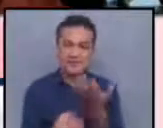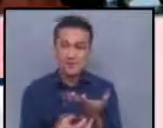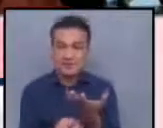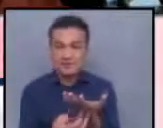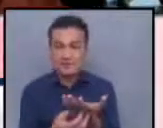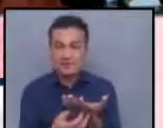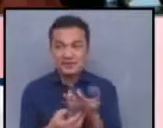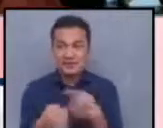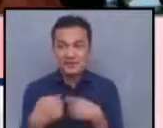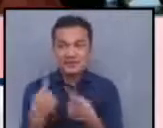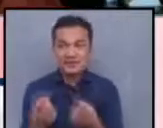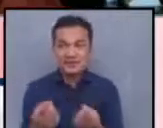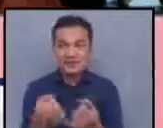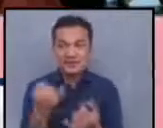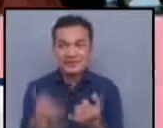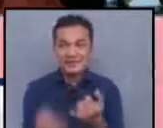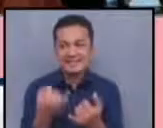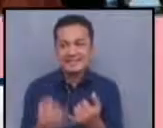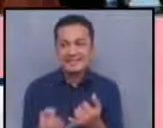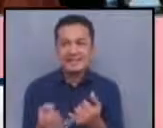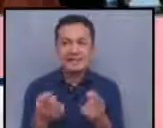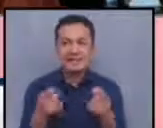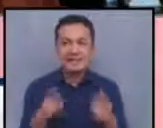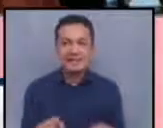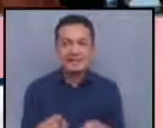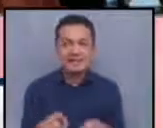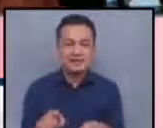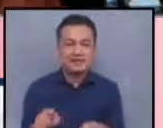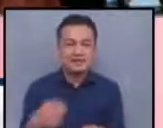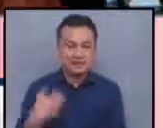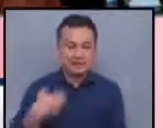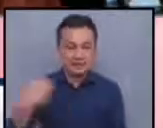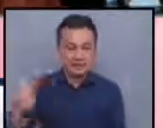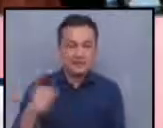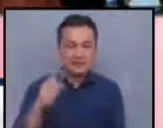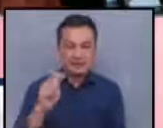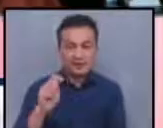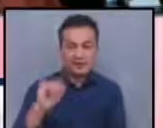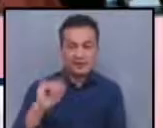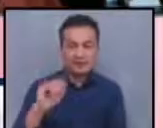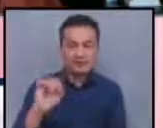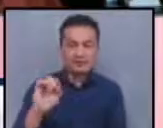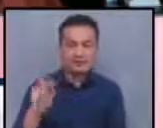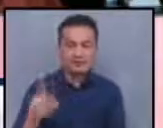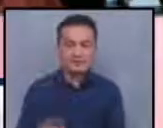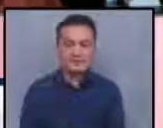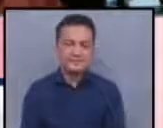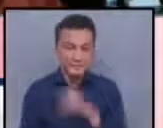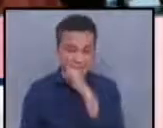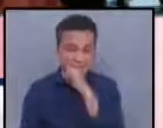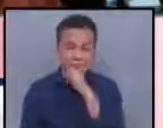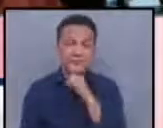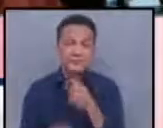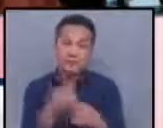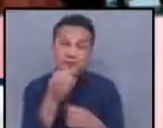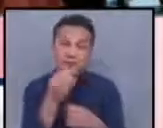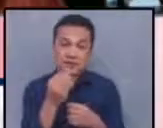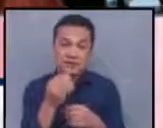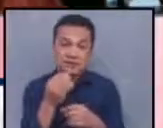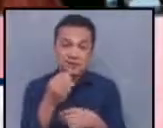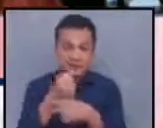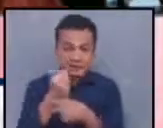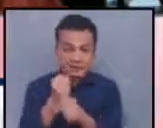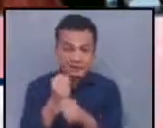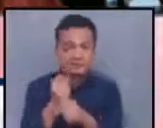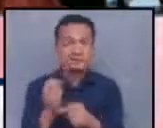Hanggang sa naging, kinuha na talaga ako ng TikTok as a food content creator. Tapos, doon na nag-start. Tapos, gumawa na ako